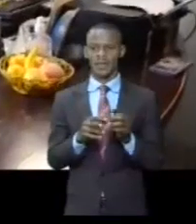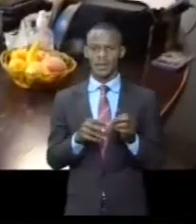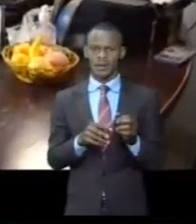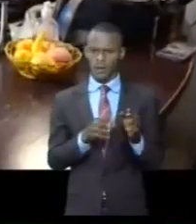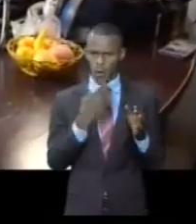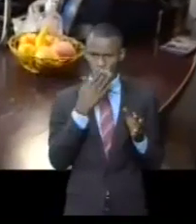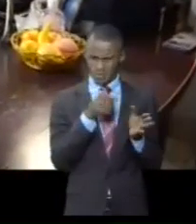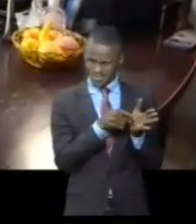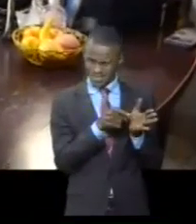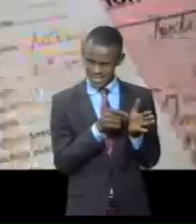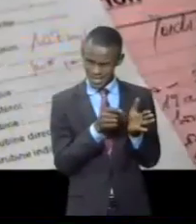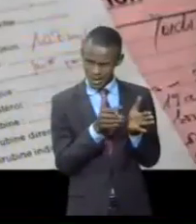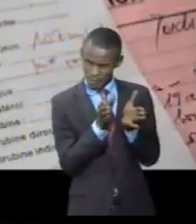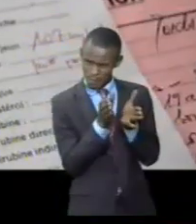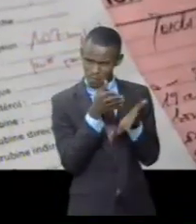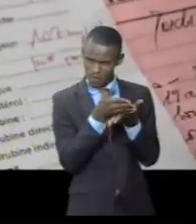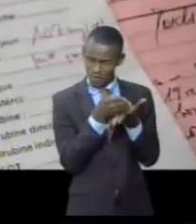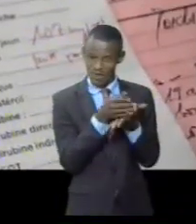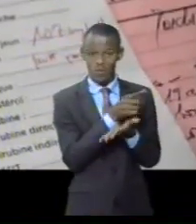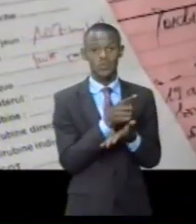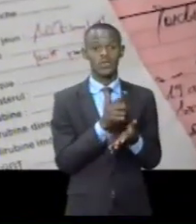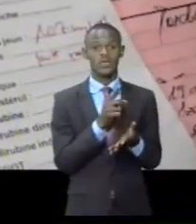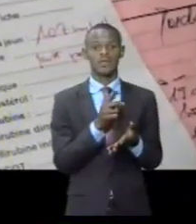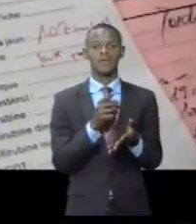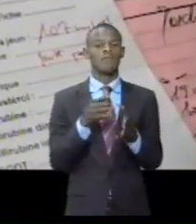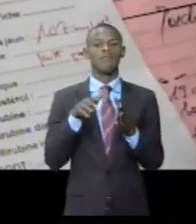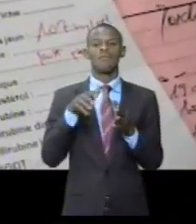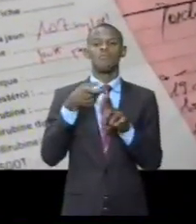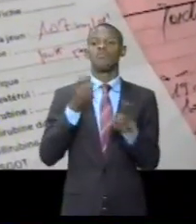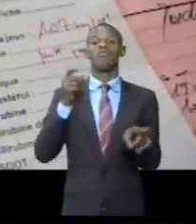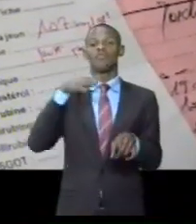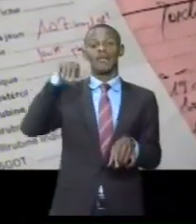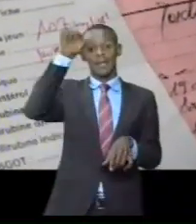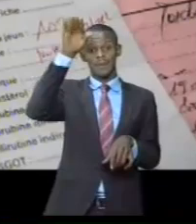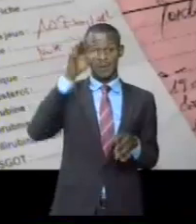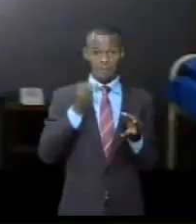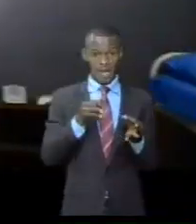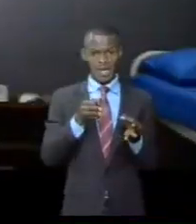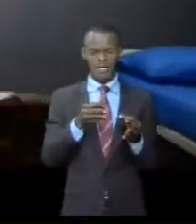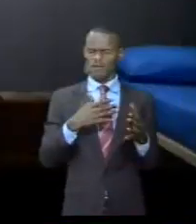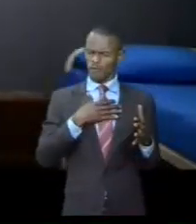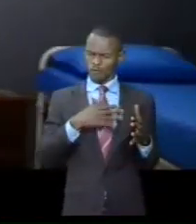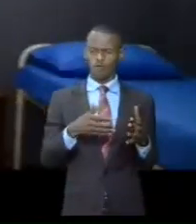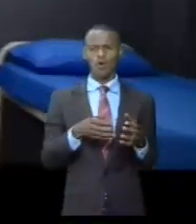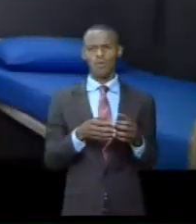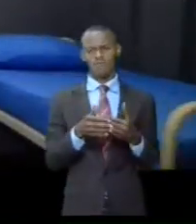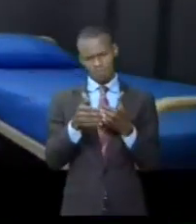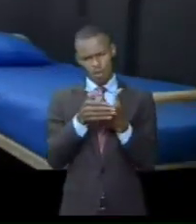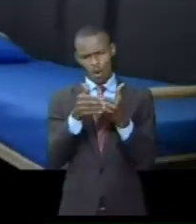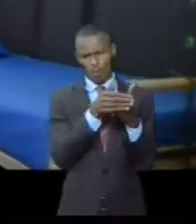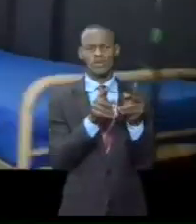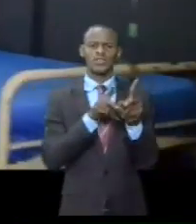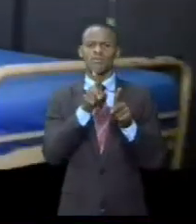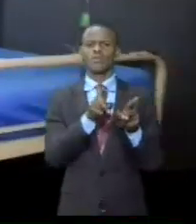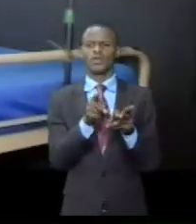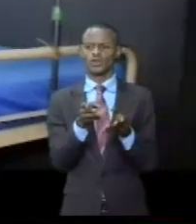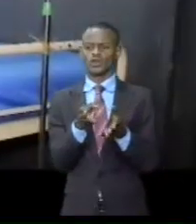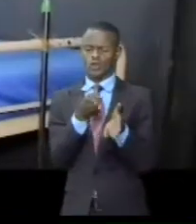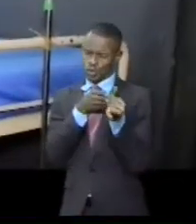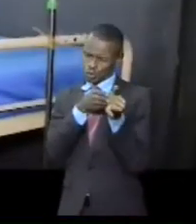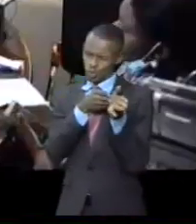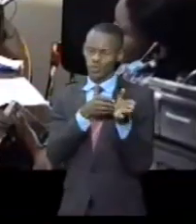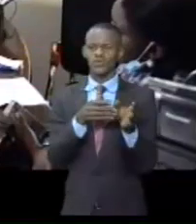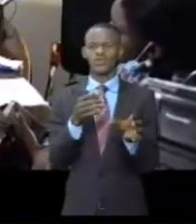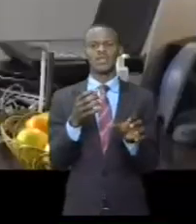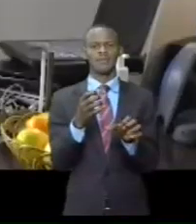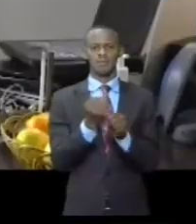les promoteurs de ces centres privés, affirment vouloir assurer la proximité et le suivi des soins appropriés pour la